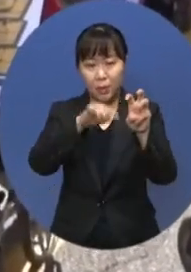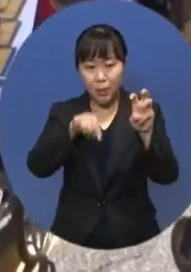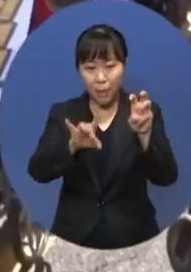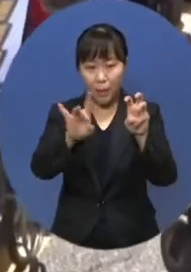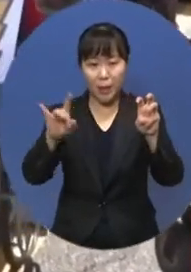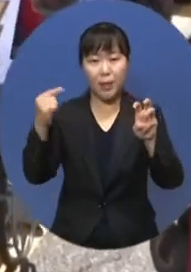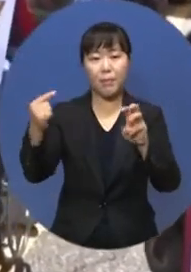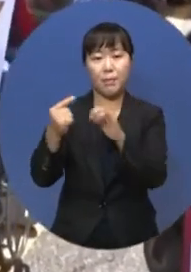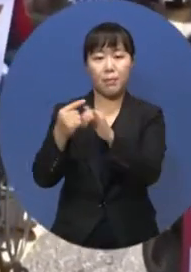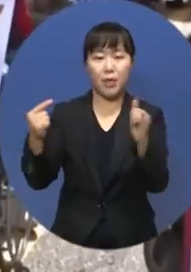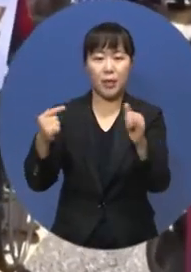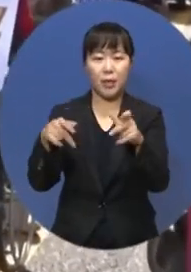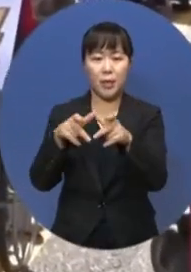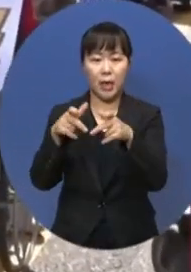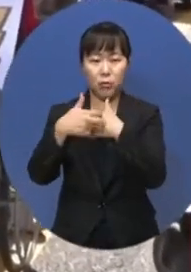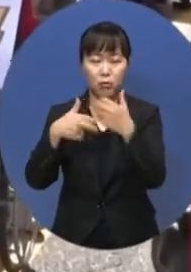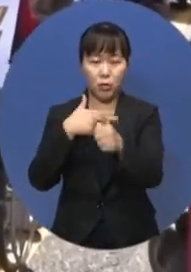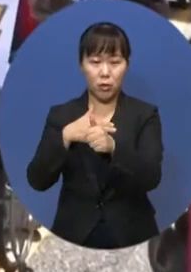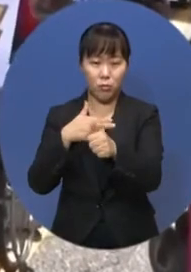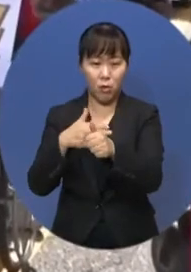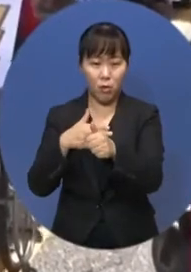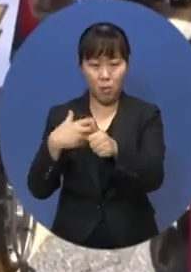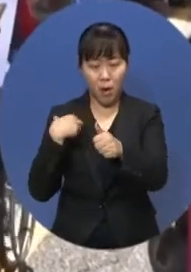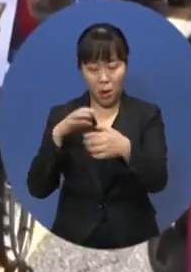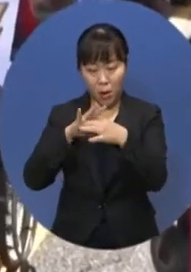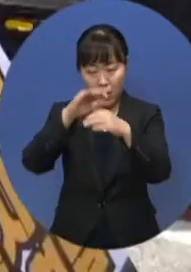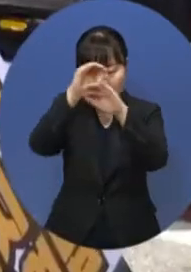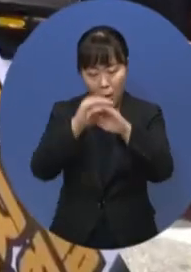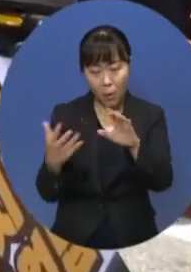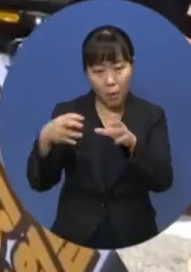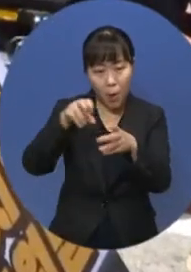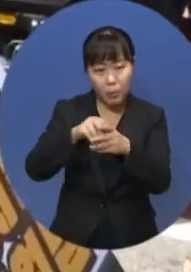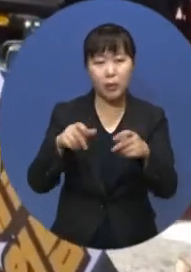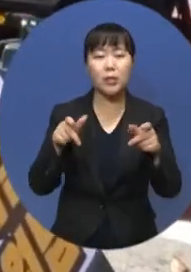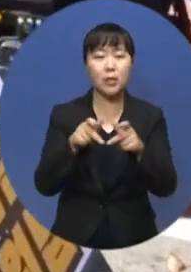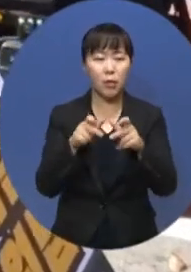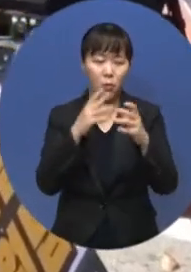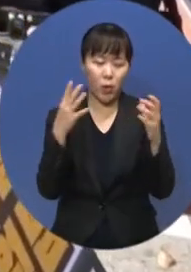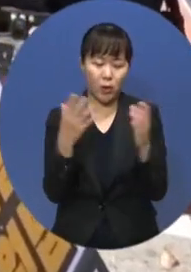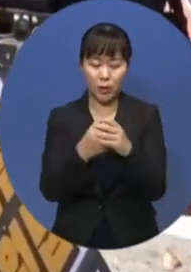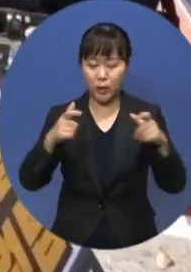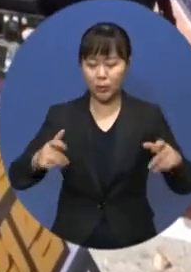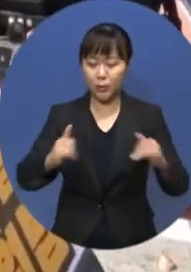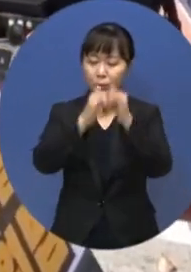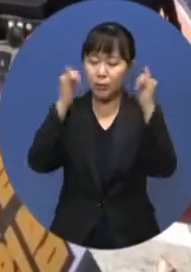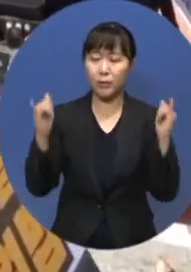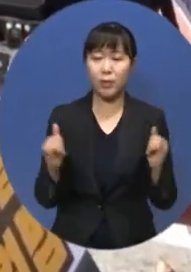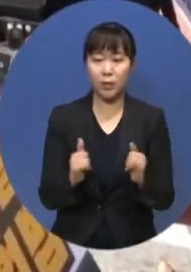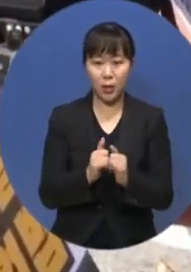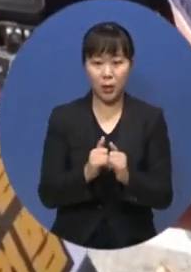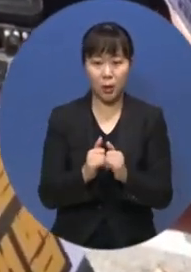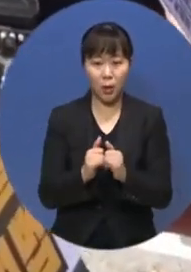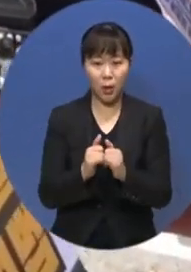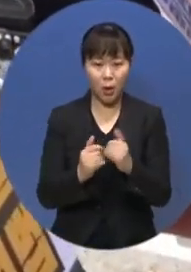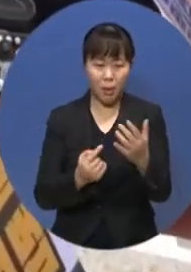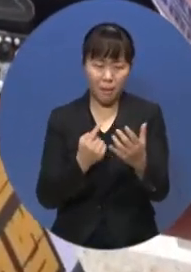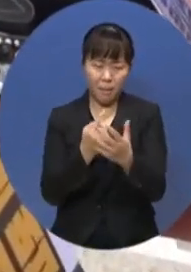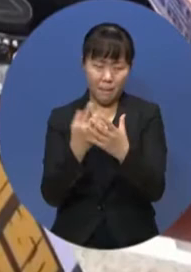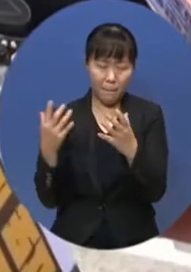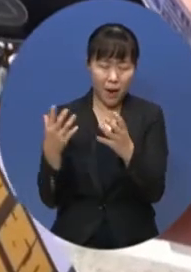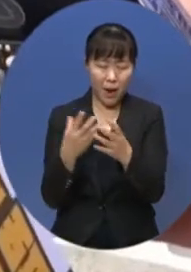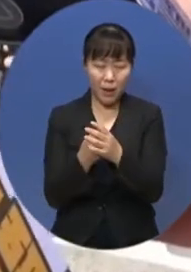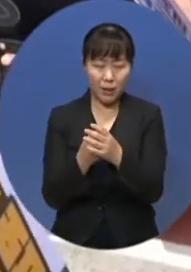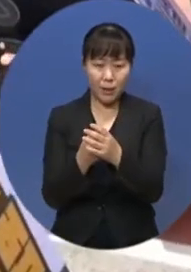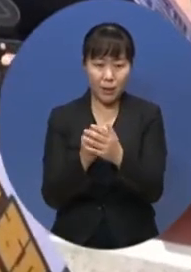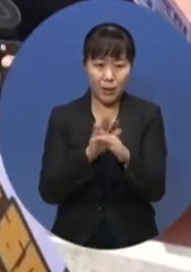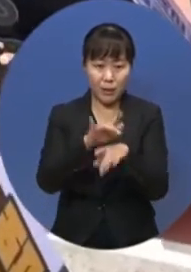1명의 장애인 주치의 배치 등의 내용을 포함 장애인의 완전한 지역사회 통합을 실현하는 데 힘을